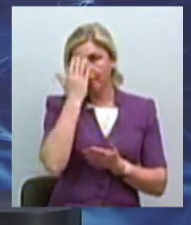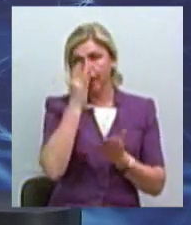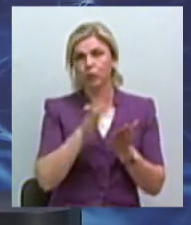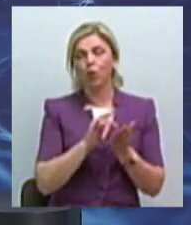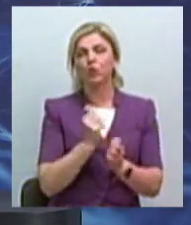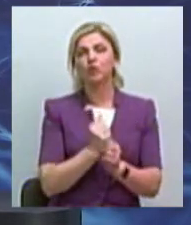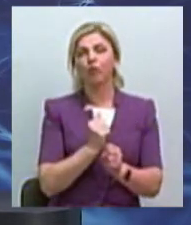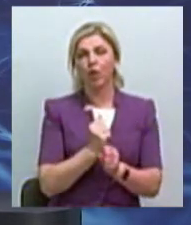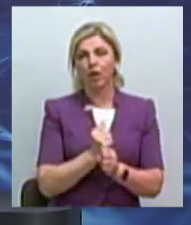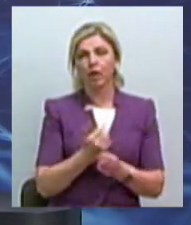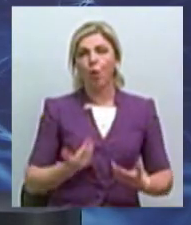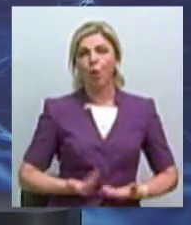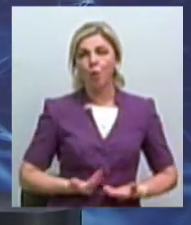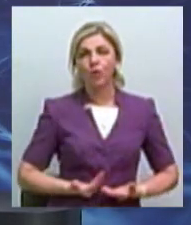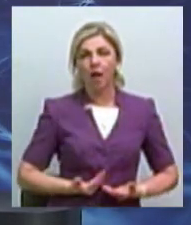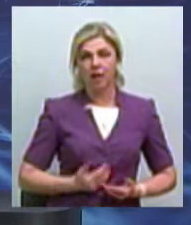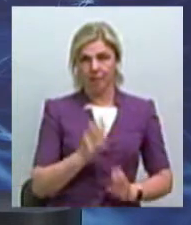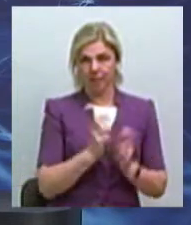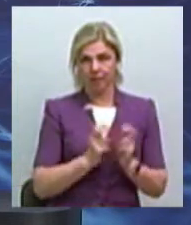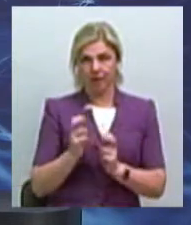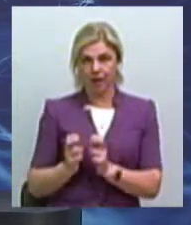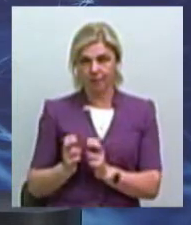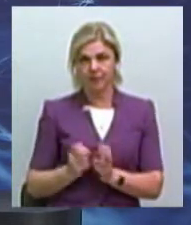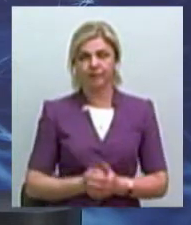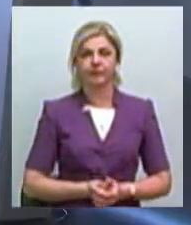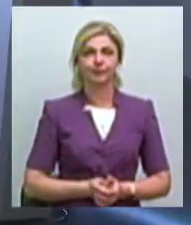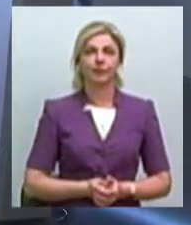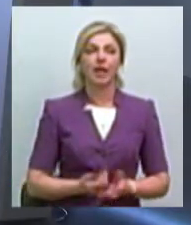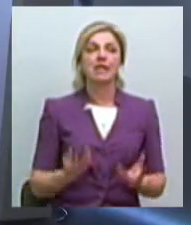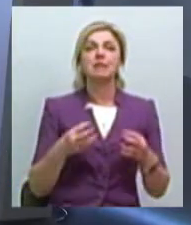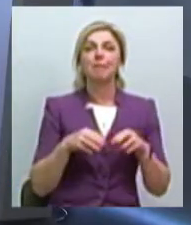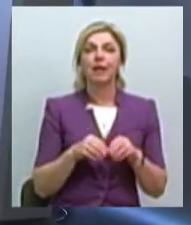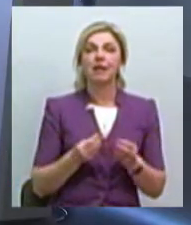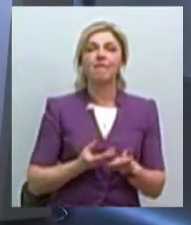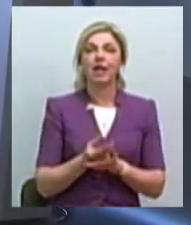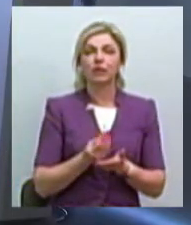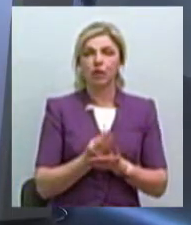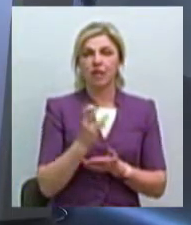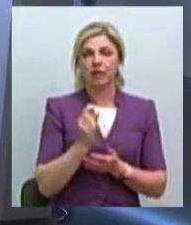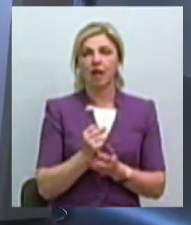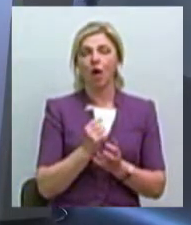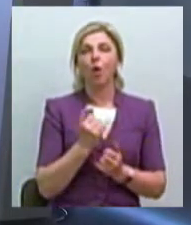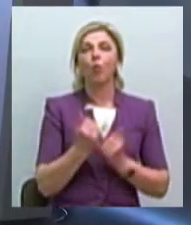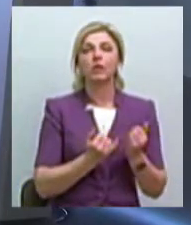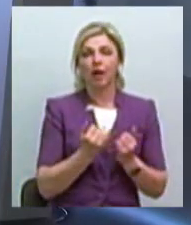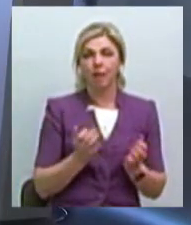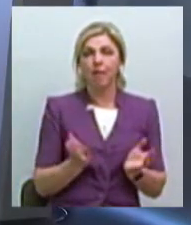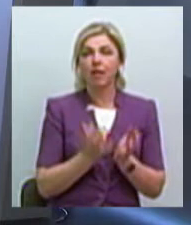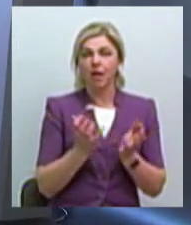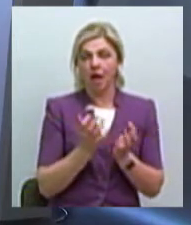створення комунальних підприємств. От. Спільне фінансування на утримання комунальних